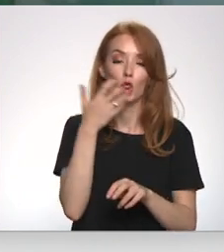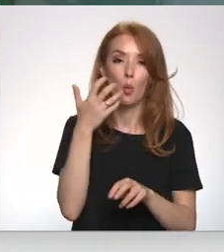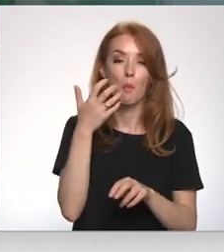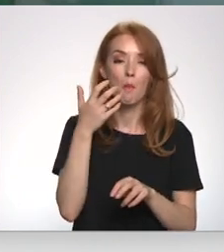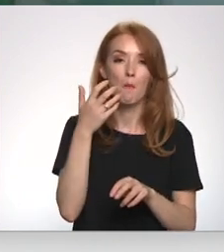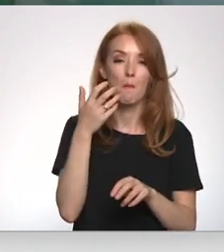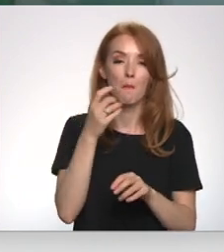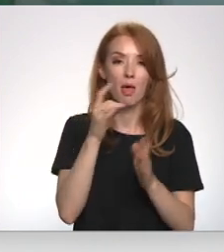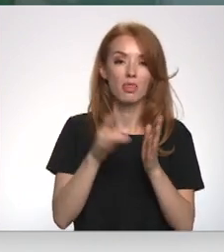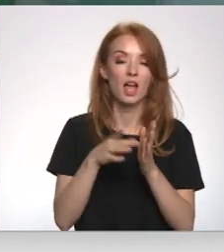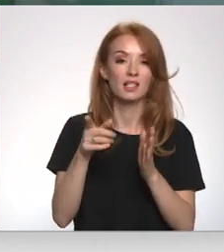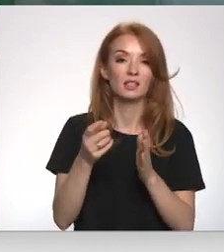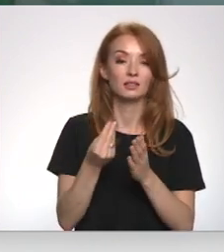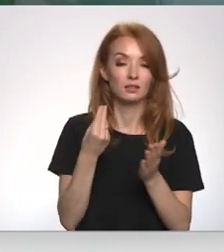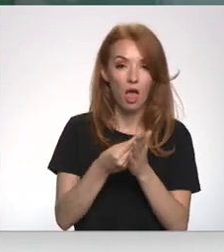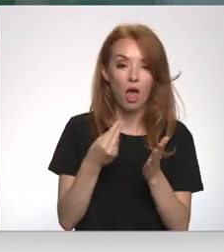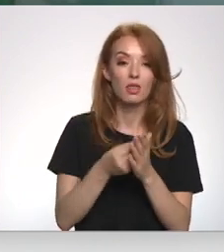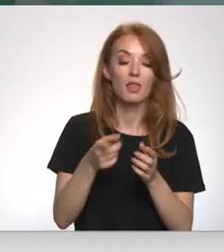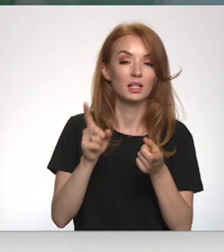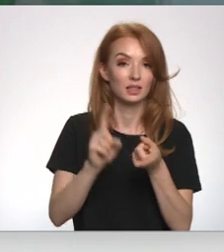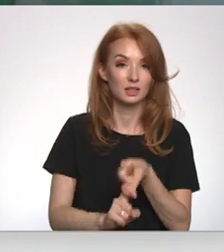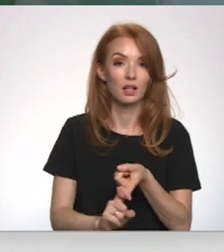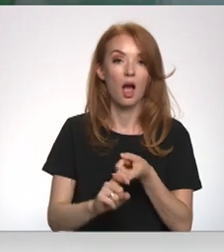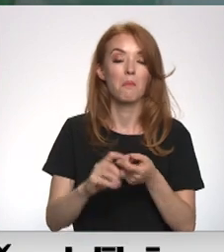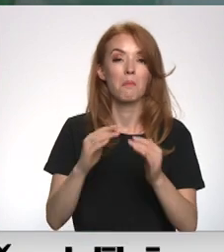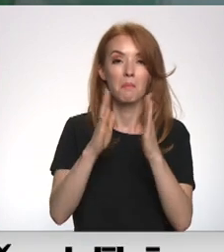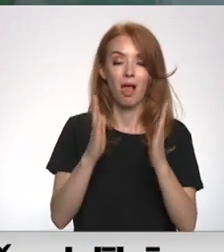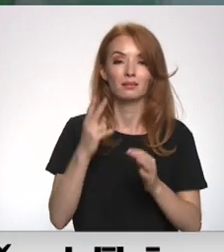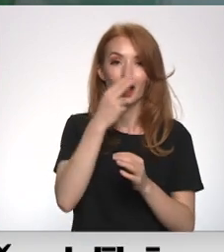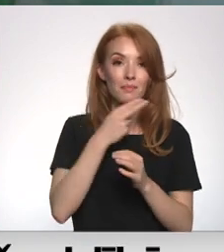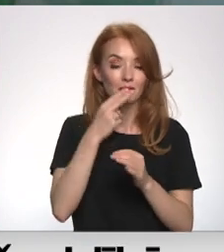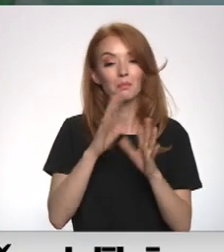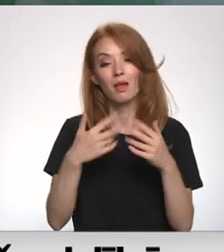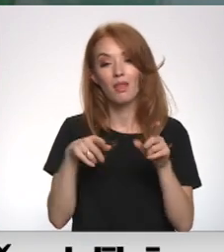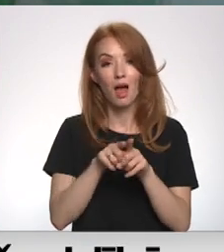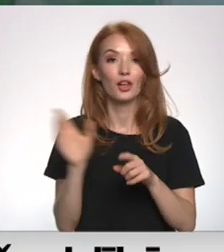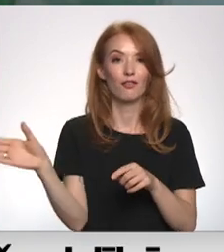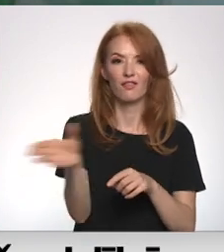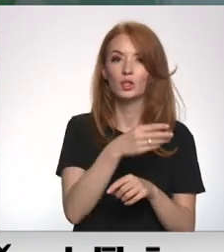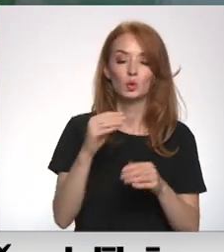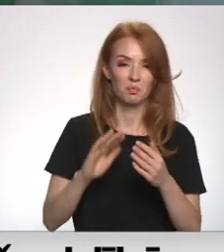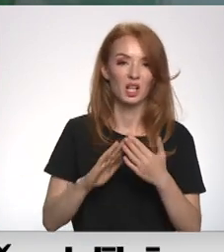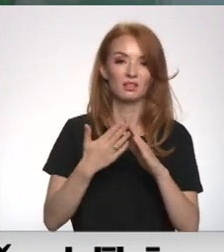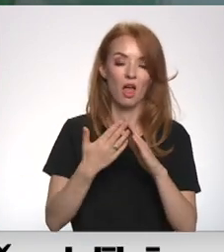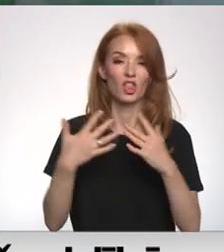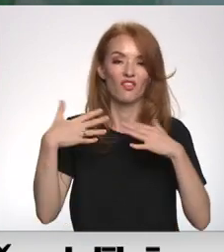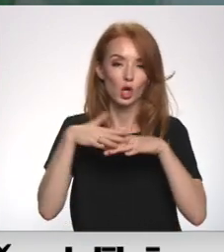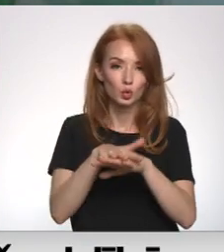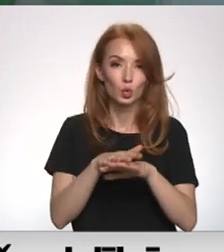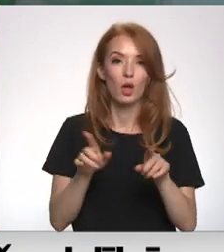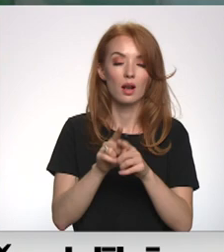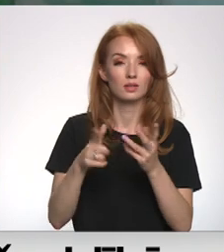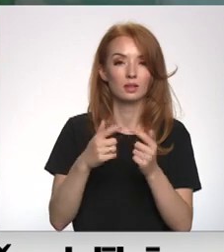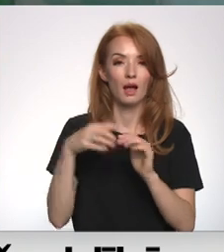siltumenerģijas cena, un tas nenoliedzami skar ne tikai mājsaimniecības, bet arī visu pilsētas infrastruktūru, un tā skaitā ir